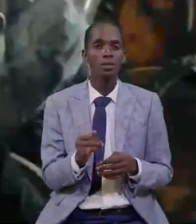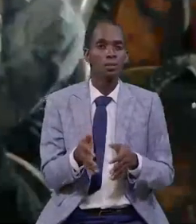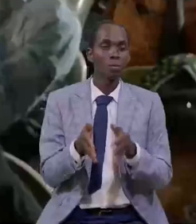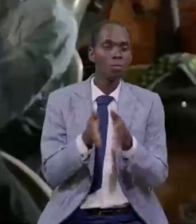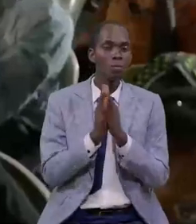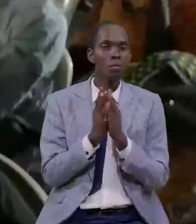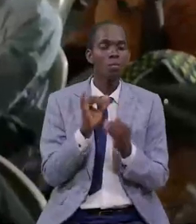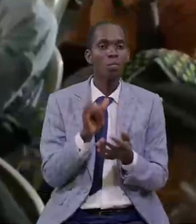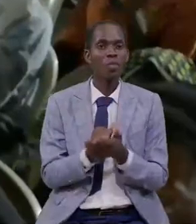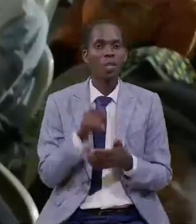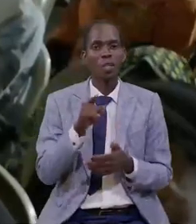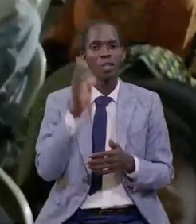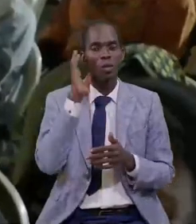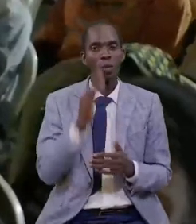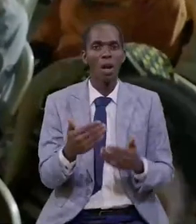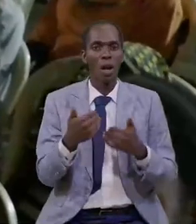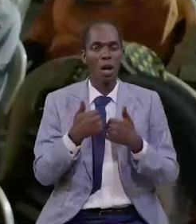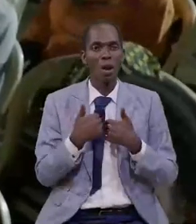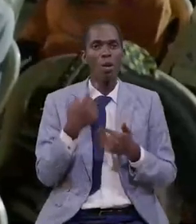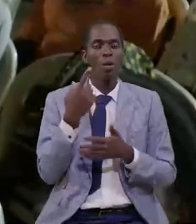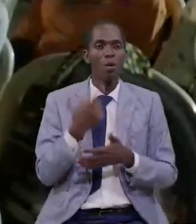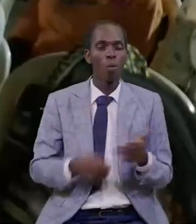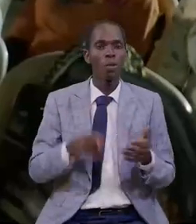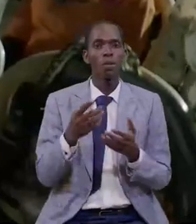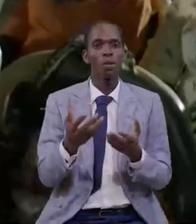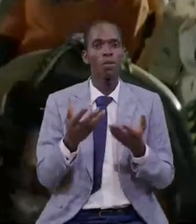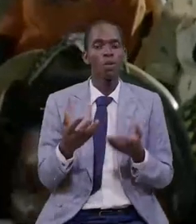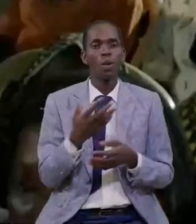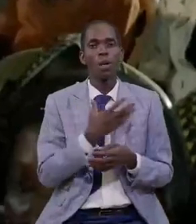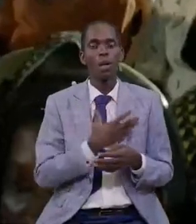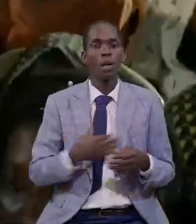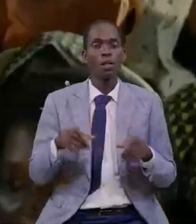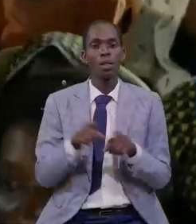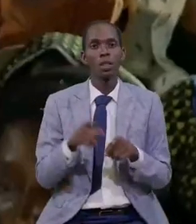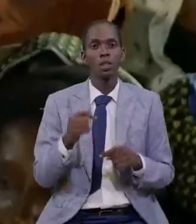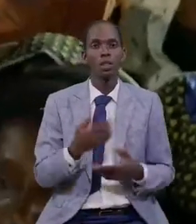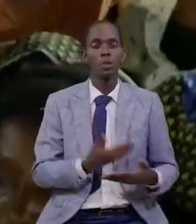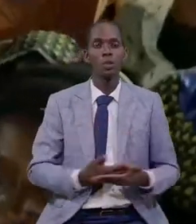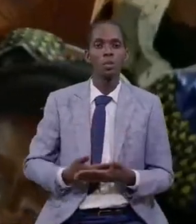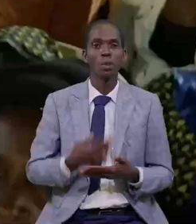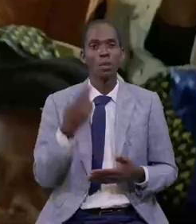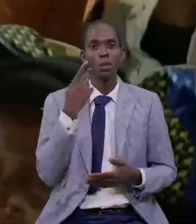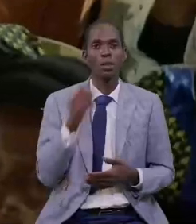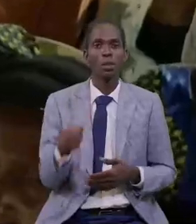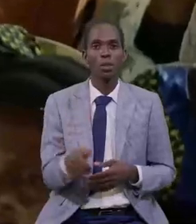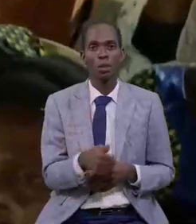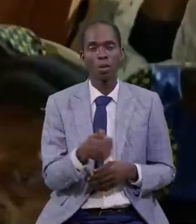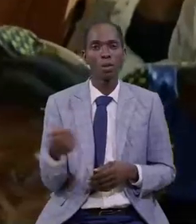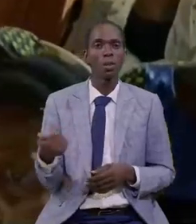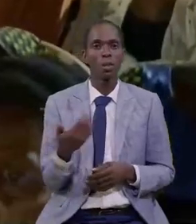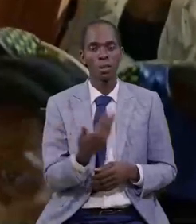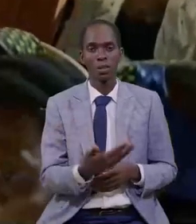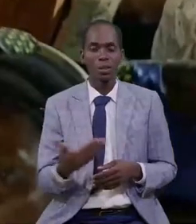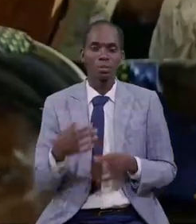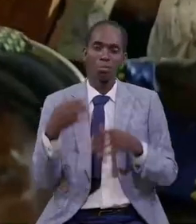puisse avoir ce qu'il désire et comme bébé voit d'autres personnes marcher se levant et